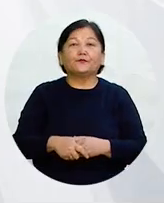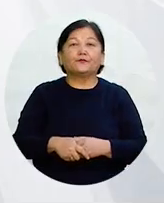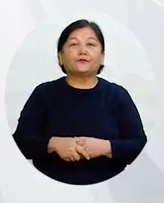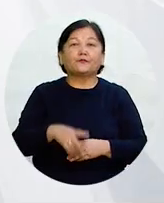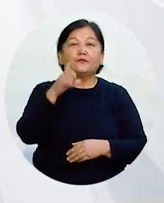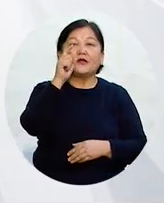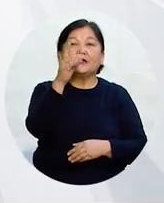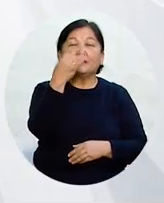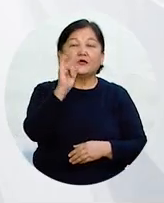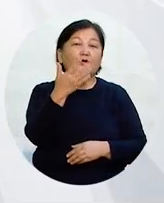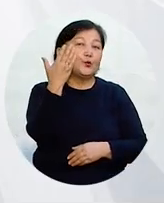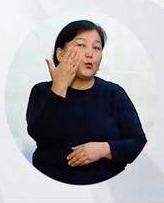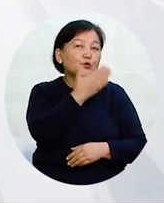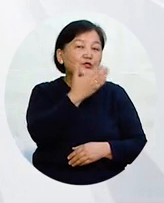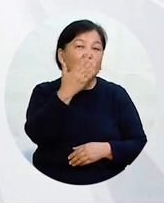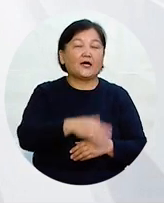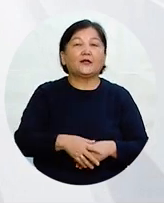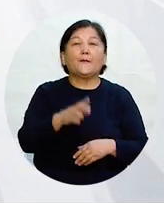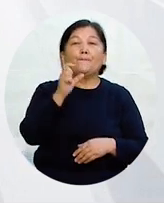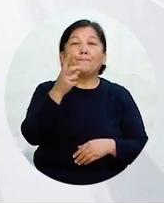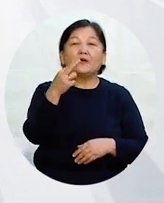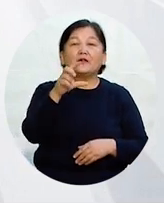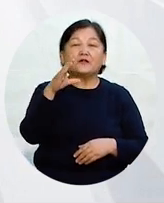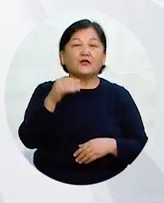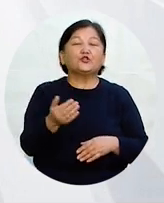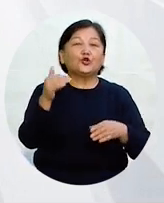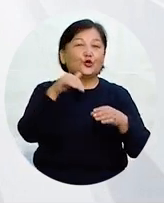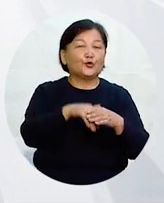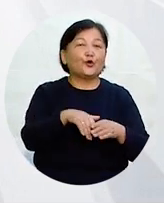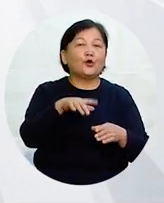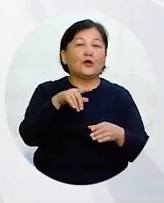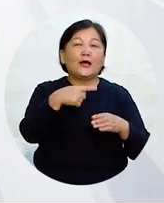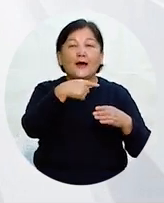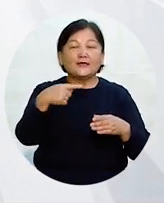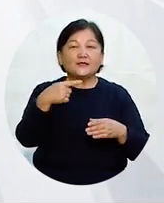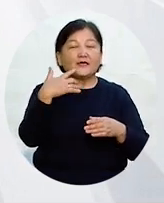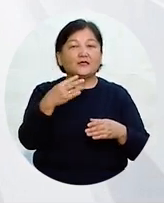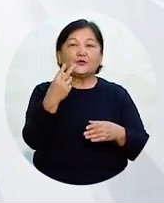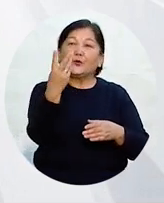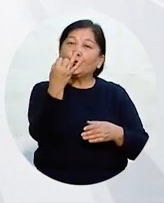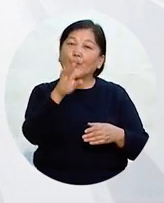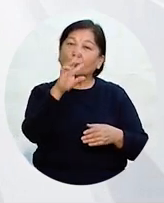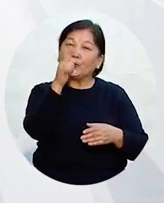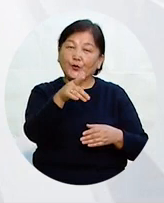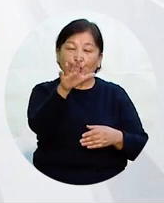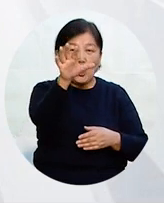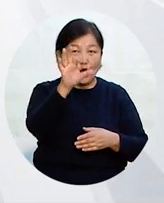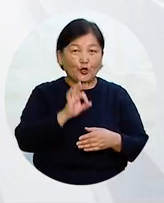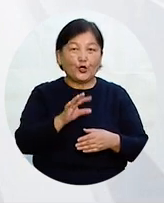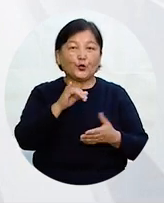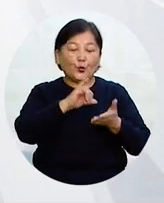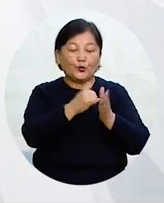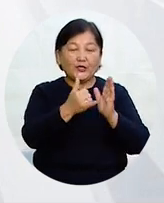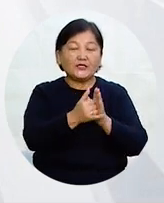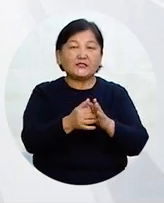Эхийг уншаад бүтээж өгөх, бэлдэж, хөрөв, орлон, асуух гэдэг үйл үгсийг олоод утга тасгаар нь задлах юм.